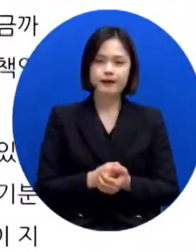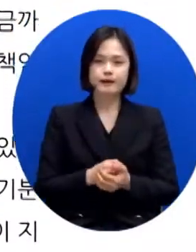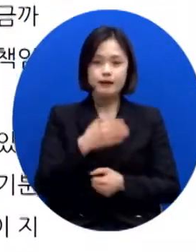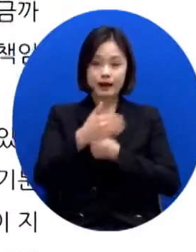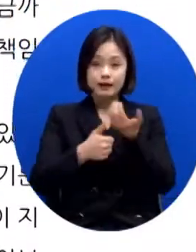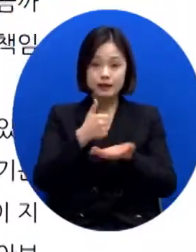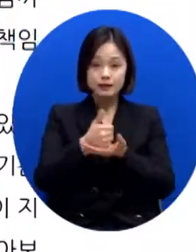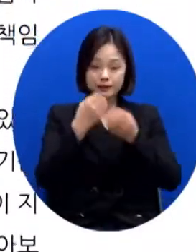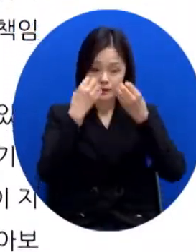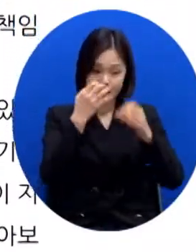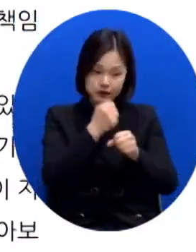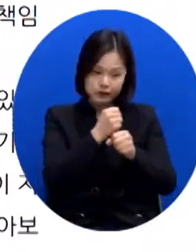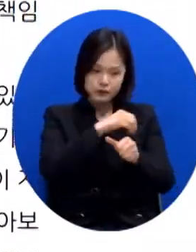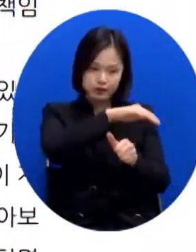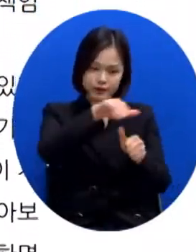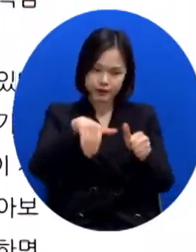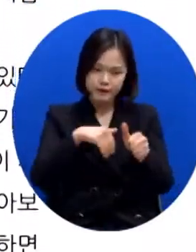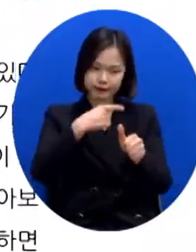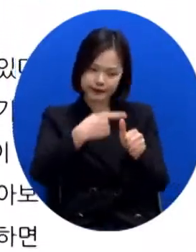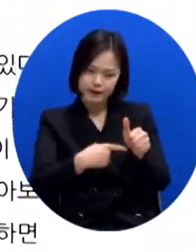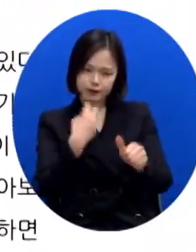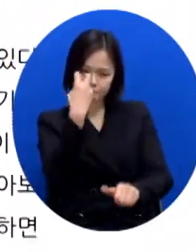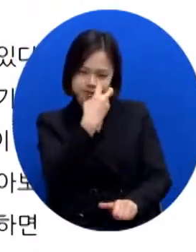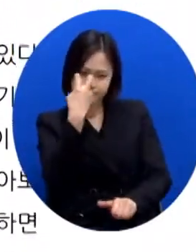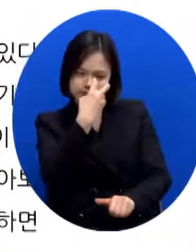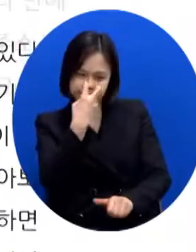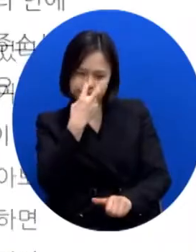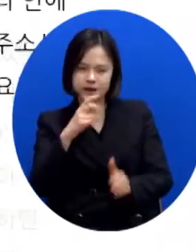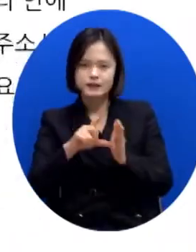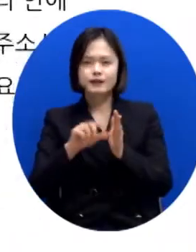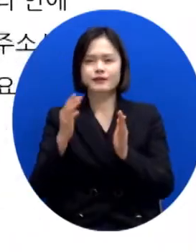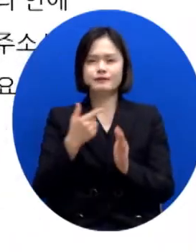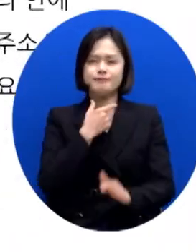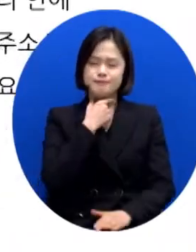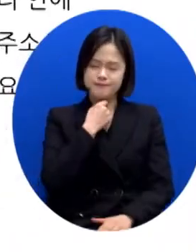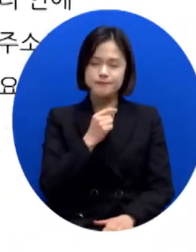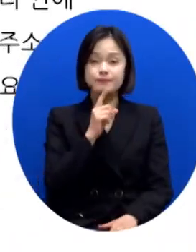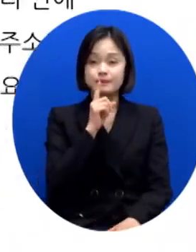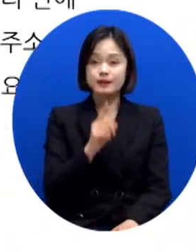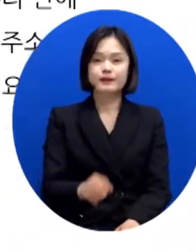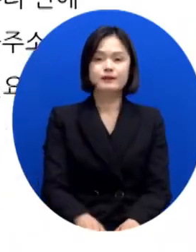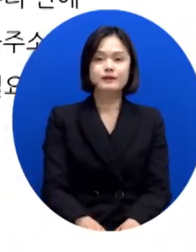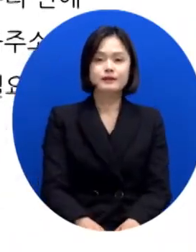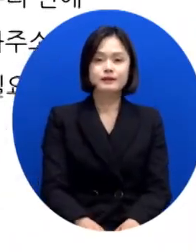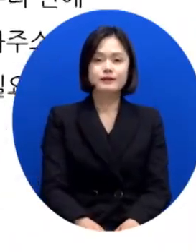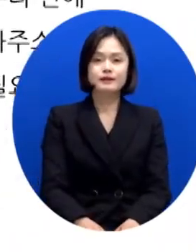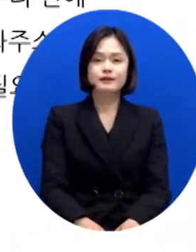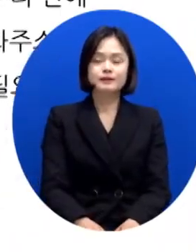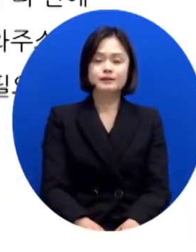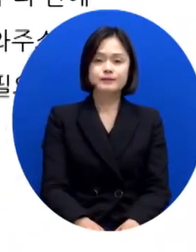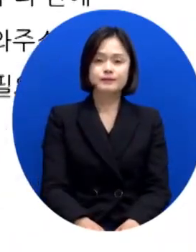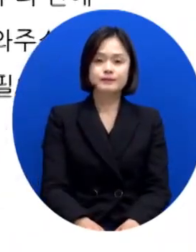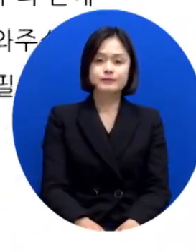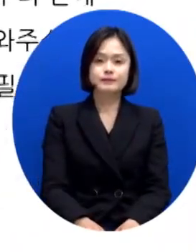신음소리에 깊이 귀기울이는 기간이 되길 바란다 고 강조했습니다 cts 뉴스 최세진 입니다